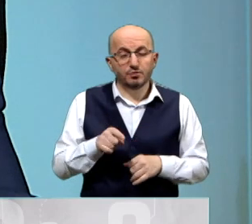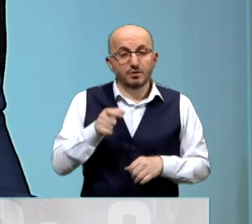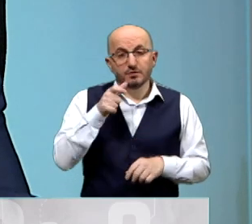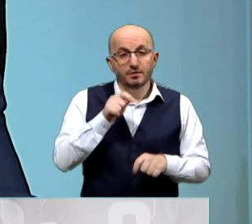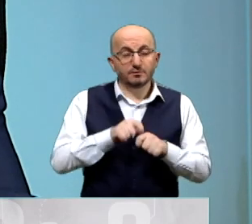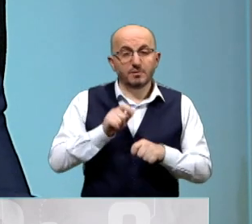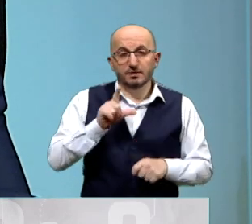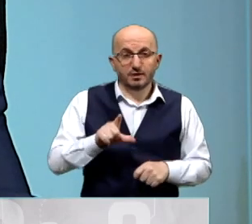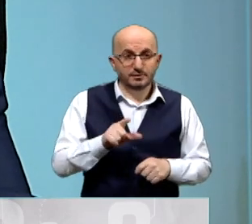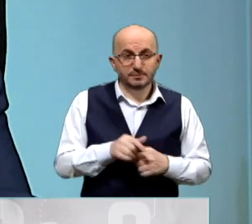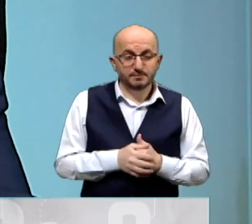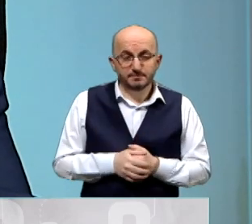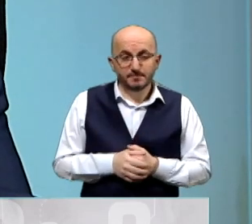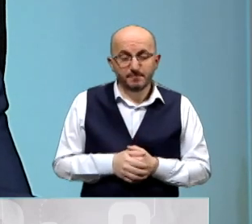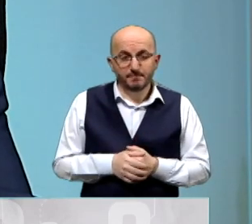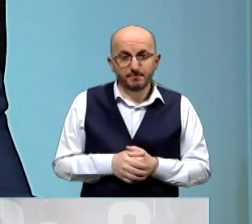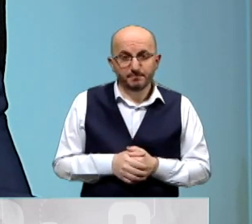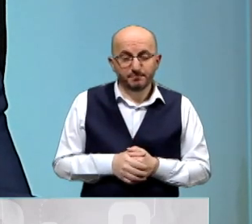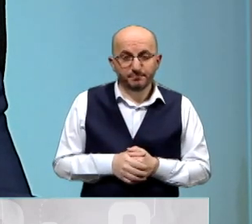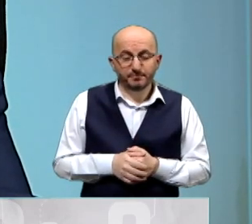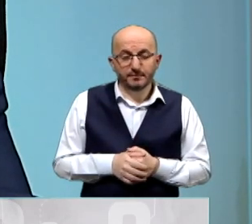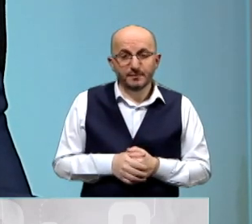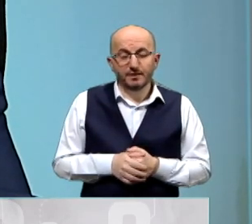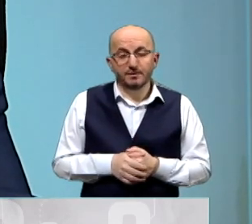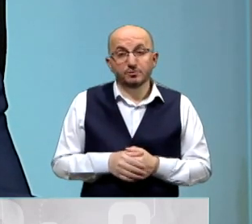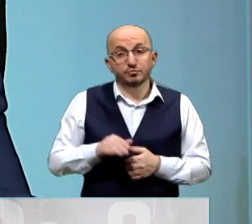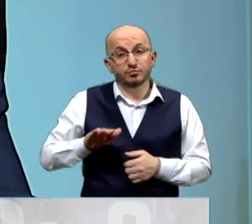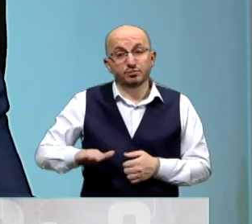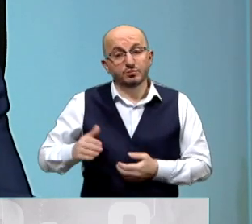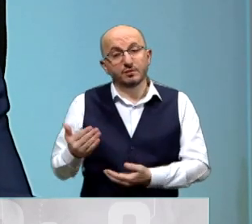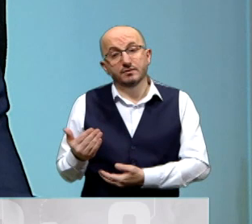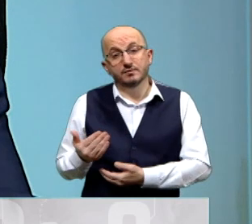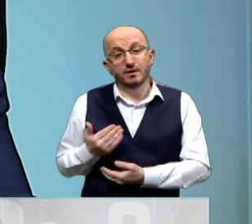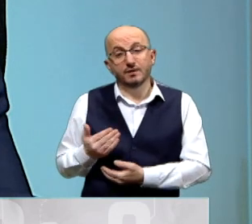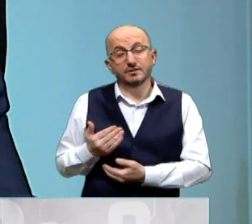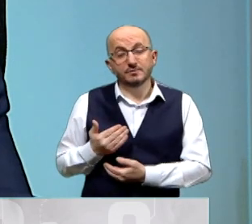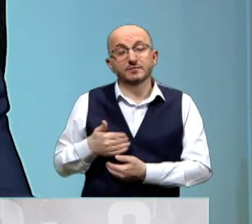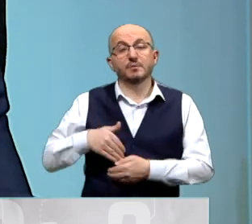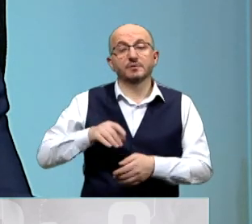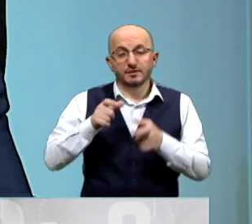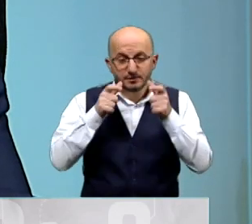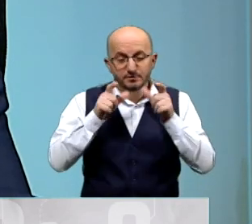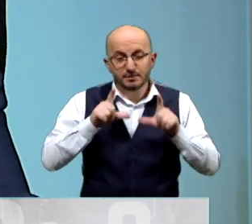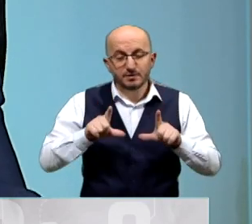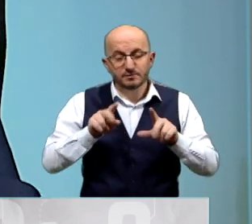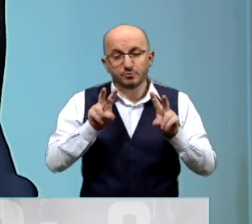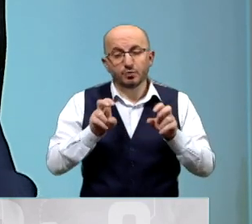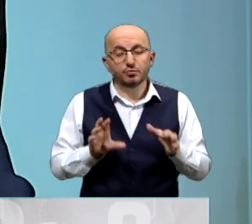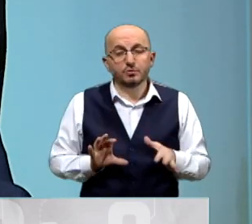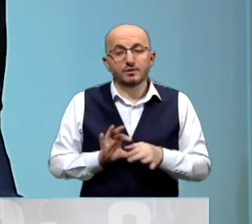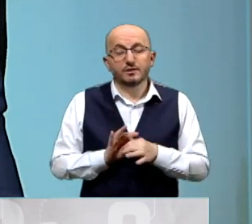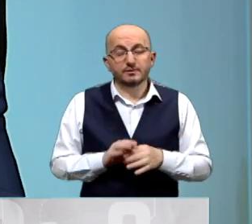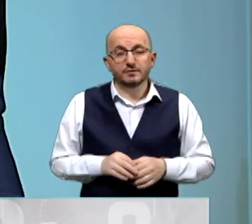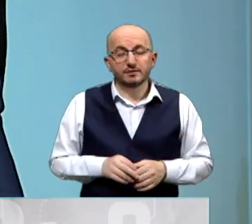etmek lazım yani bir defa Böyle rastgele Bu çocukların emzirilmemesi ne dikkat etmek lazım Bu konuyla ilgili